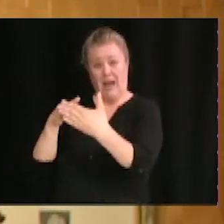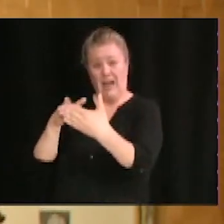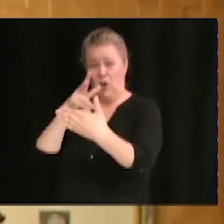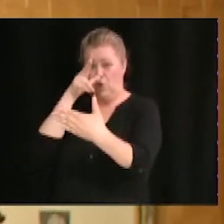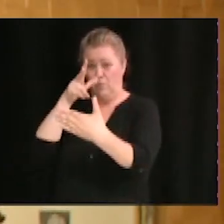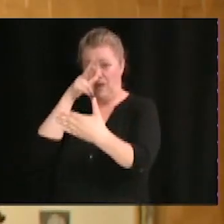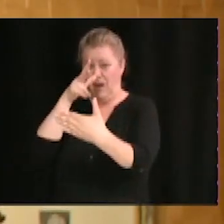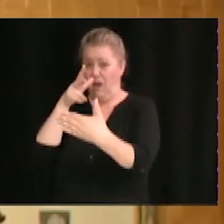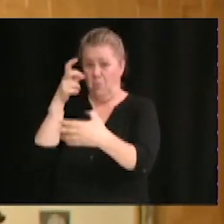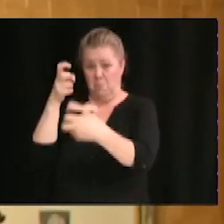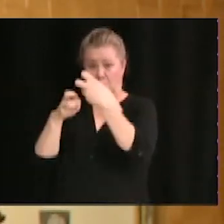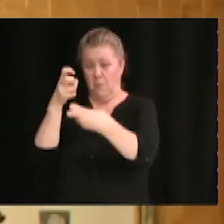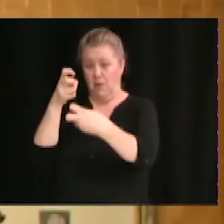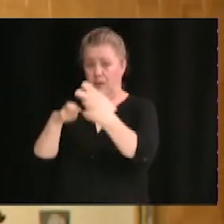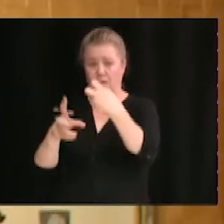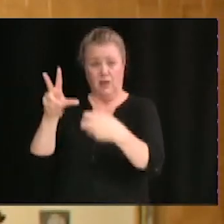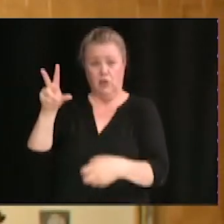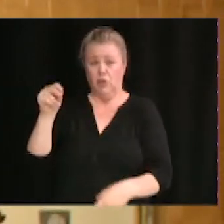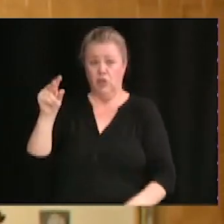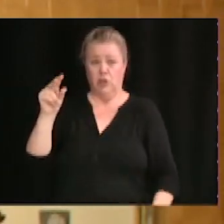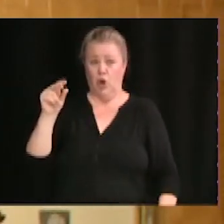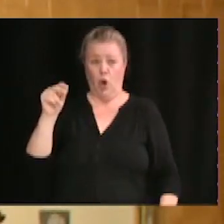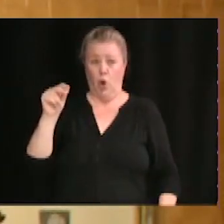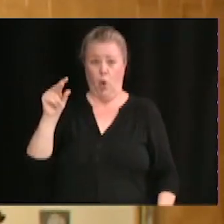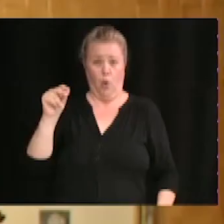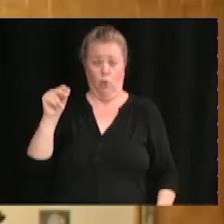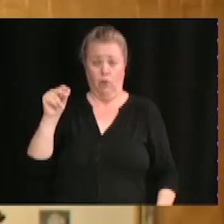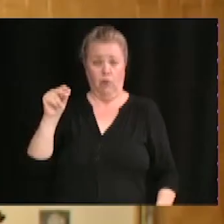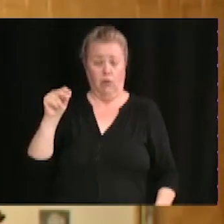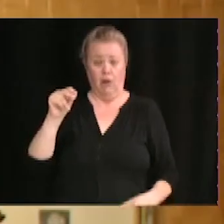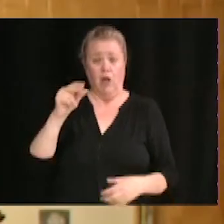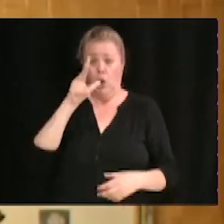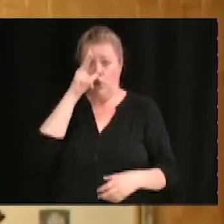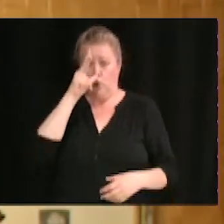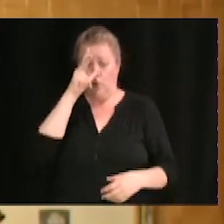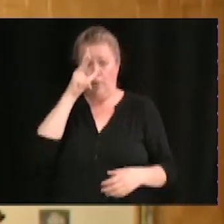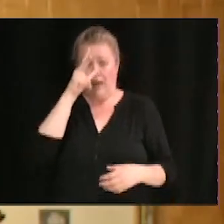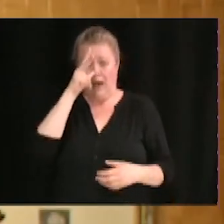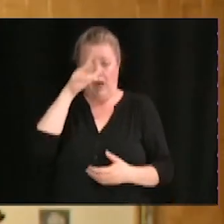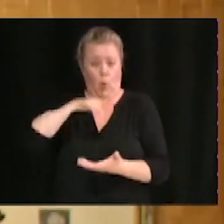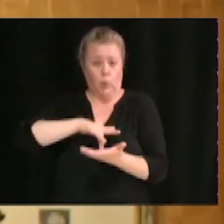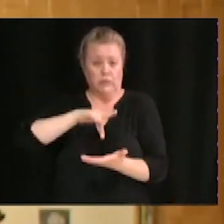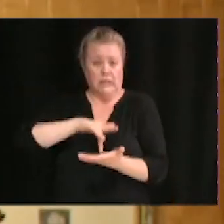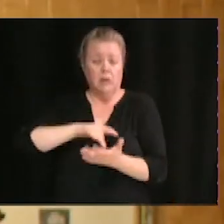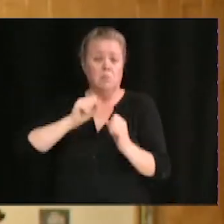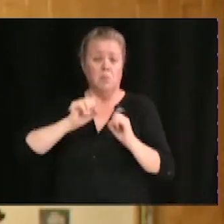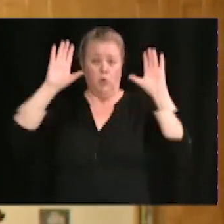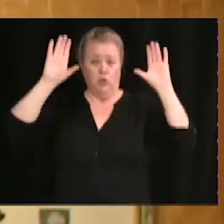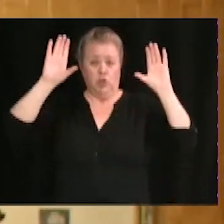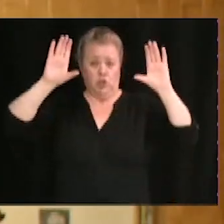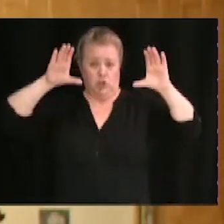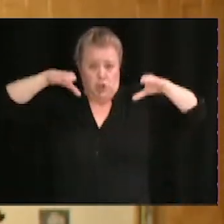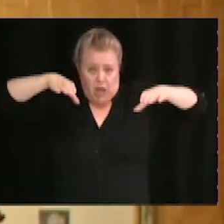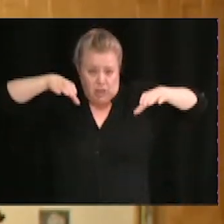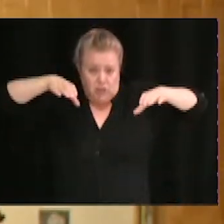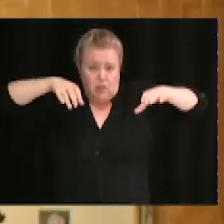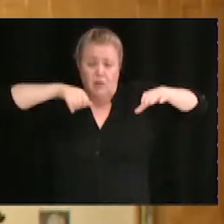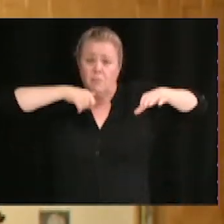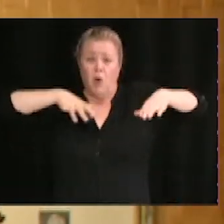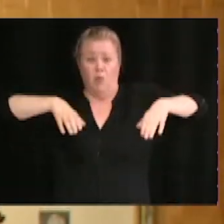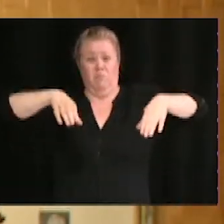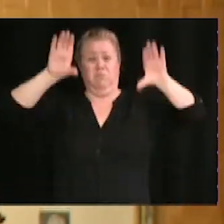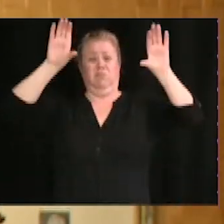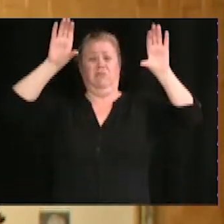lumières centrales. Tout ce qu y à faire, à mon sens, changer l'angle, pour ne qu'ils reflètent chez nous, pour qu'ils reflètent à un deuxième étage, à une